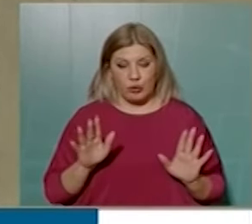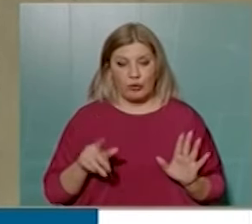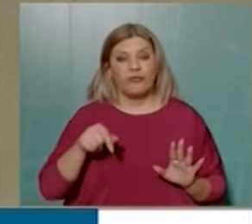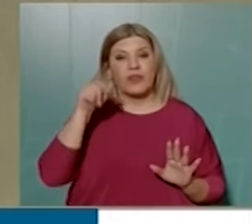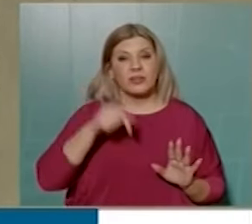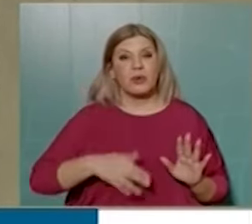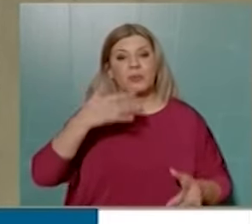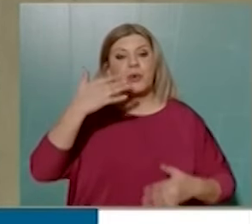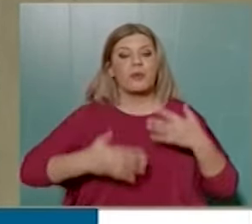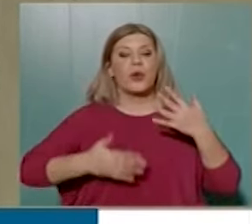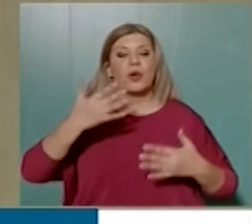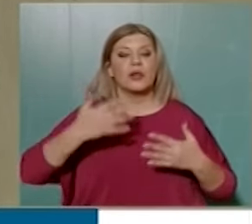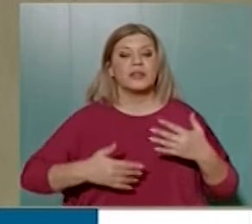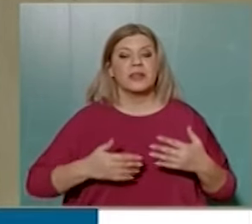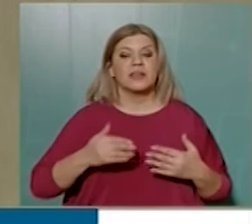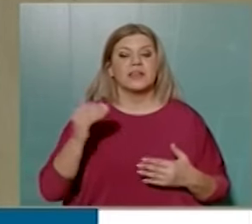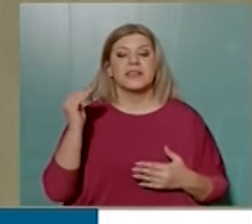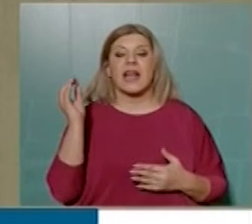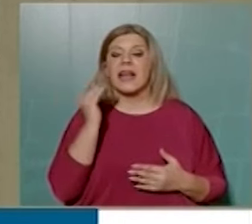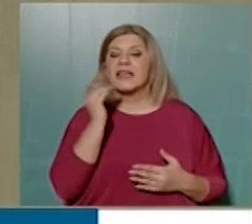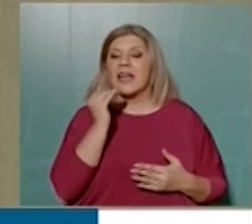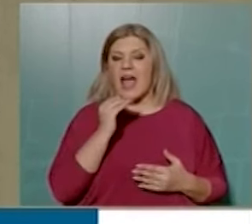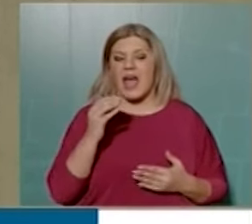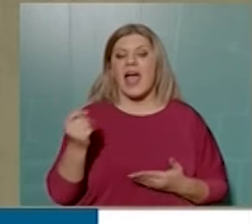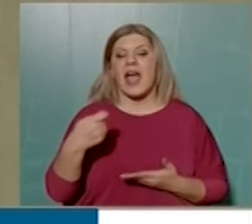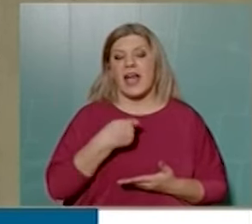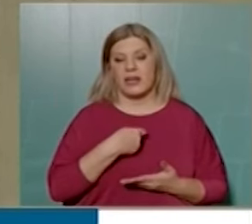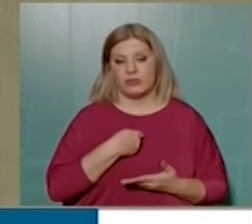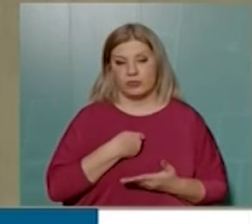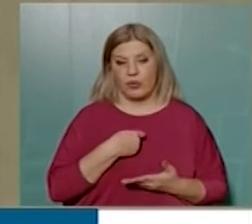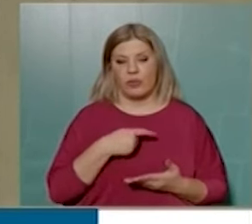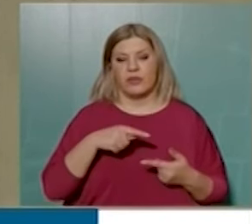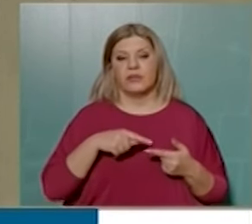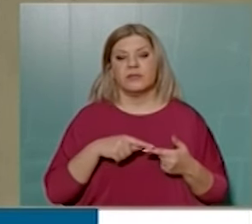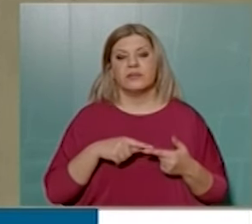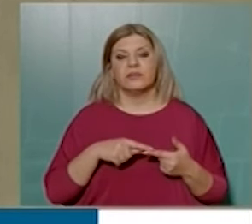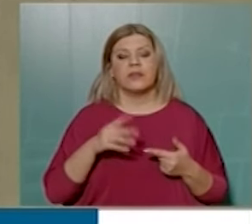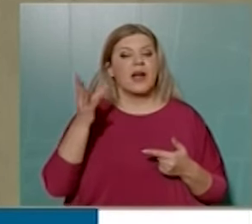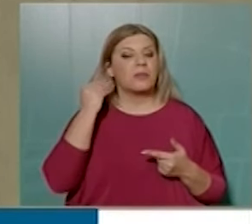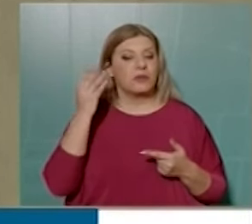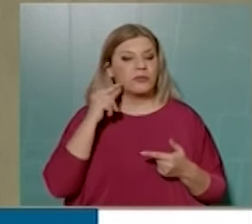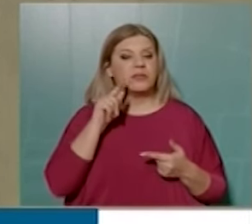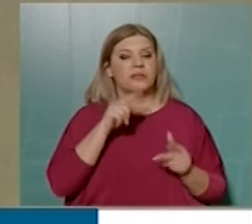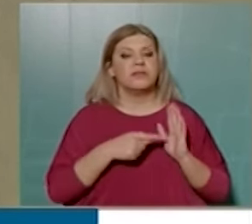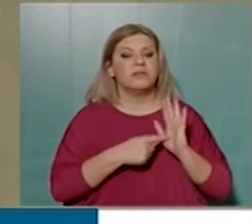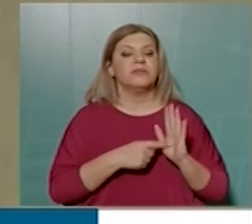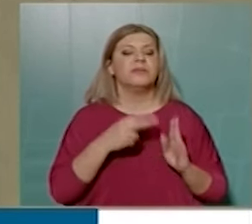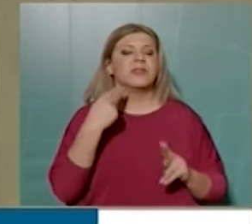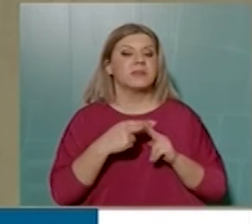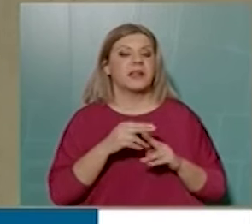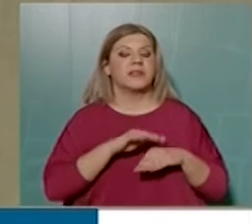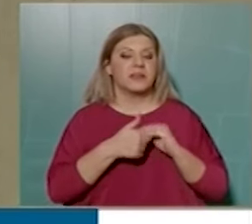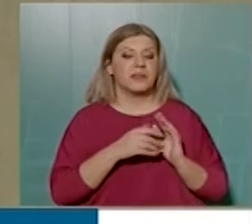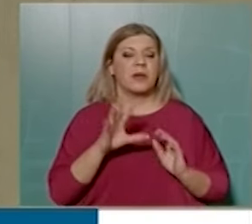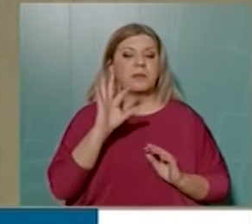φετινό προϋπολογισμό στα τακτικά έσοδα γιατί μάλλον ακόμα και από τις εισηγήσεις που ακούσαμε αυτά έχουν κυρίως σημασία